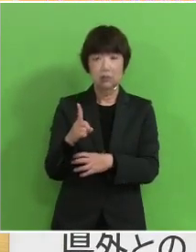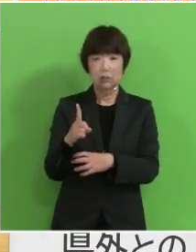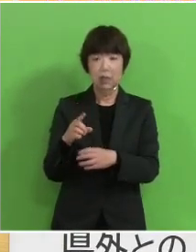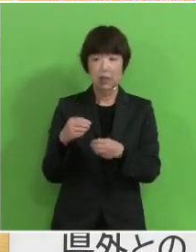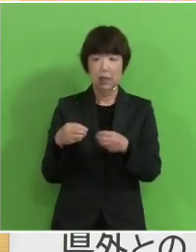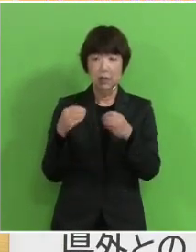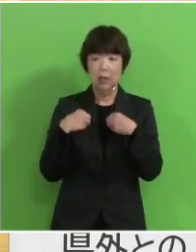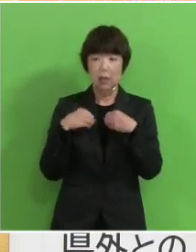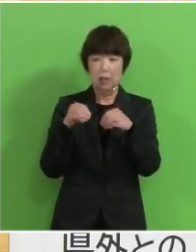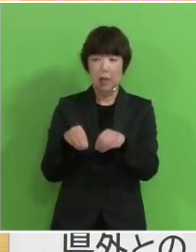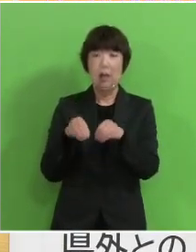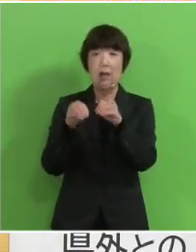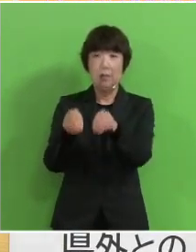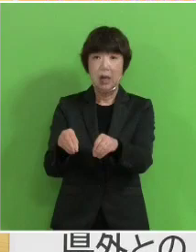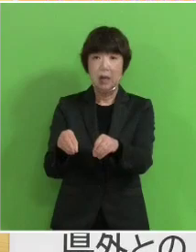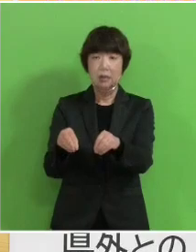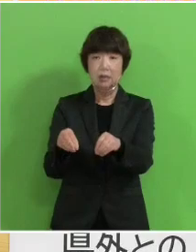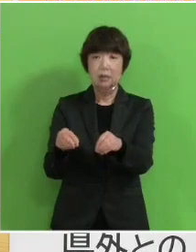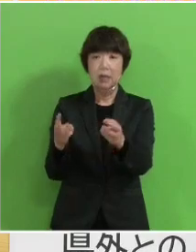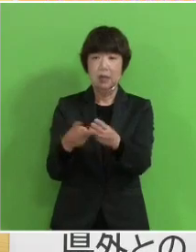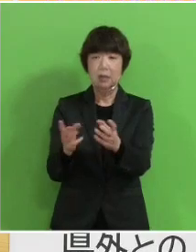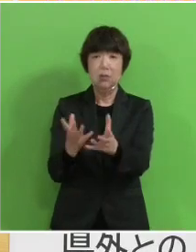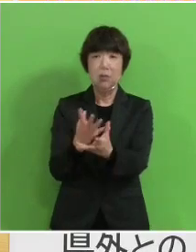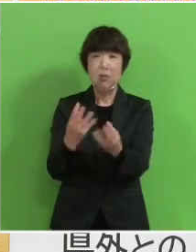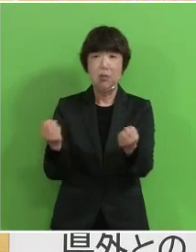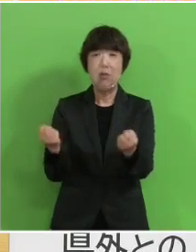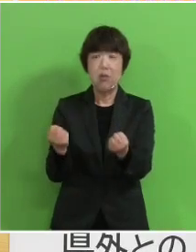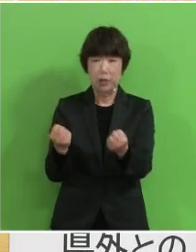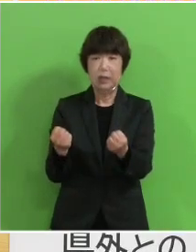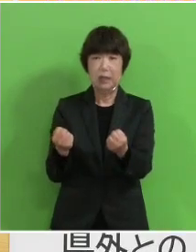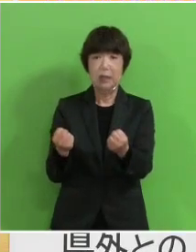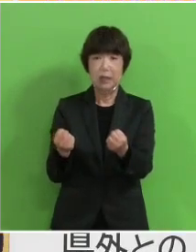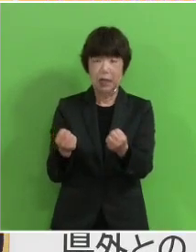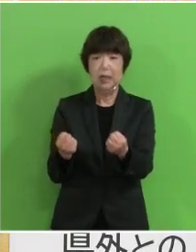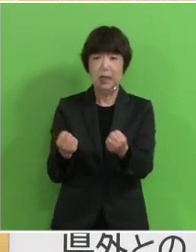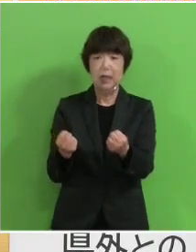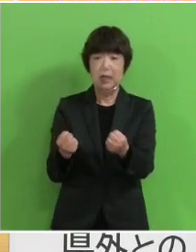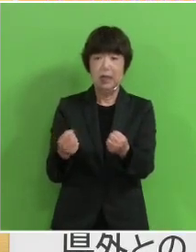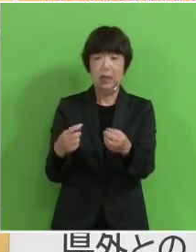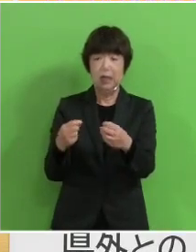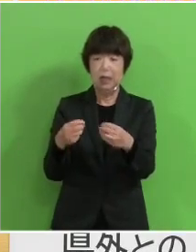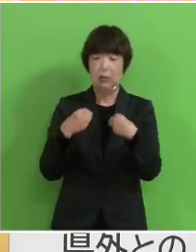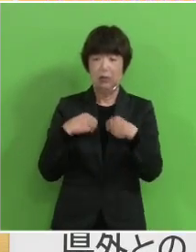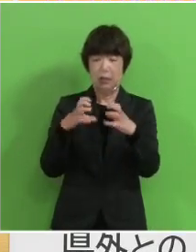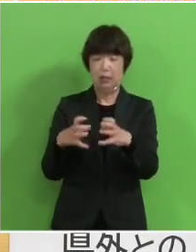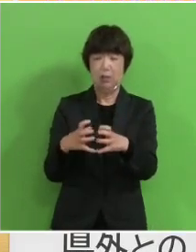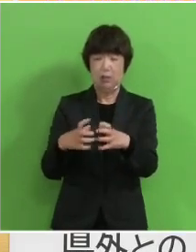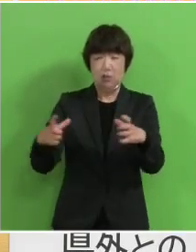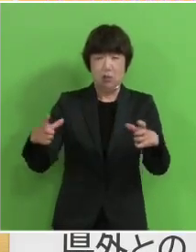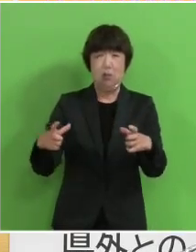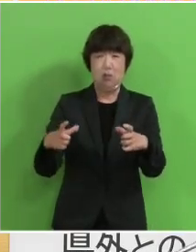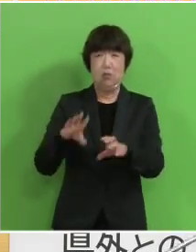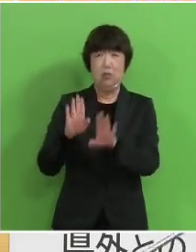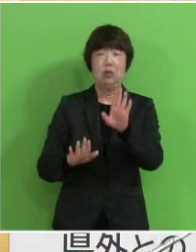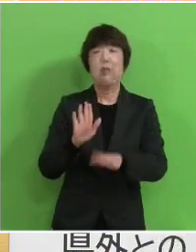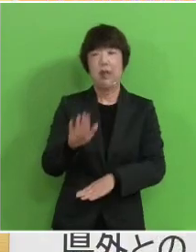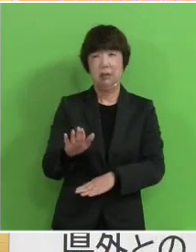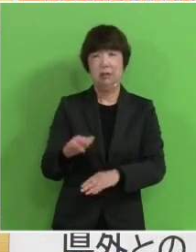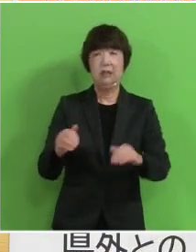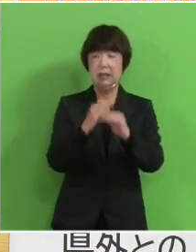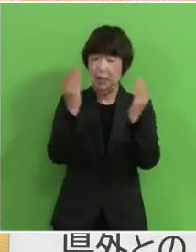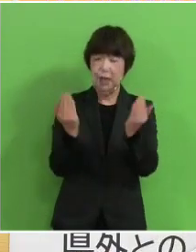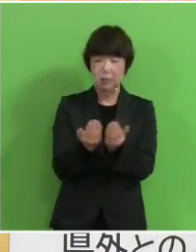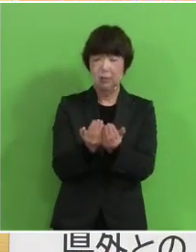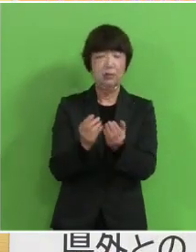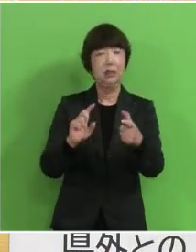含めて数十人規模のクラスターになった事例もございますすべてではないんですが